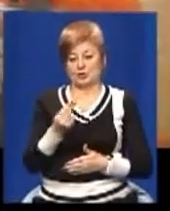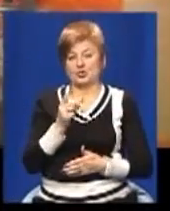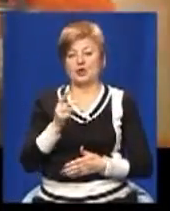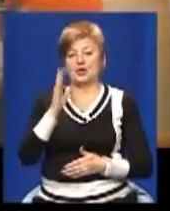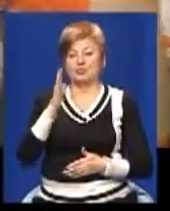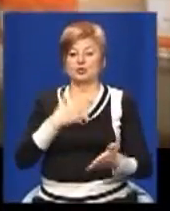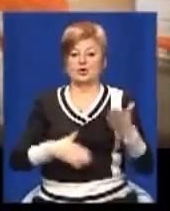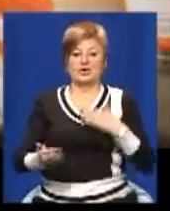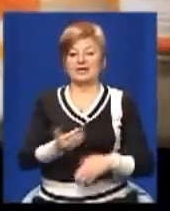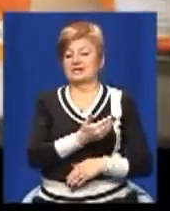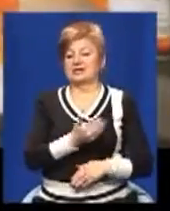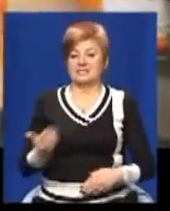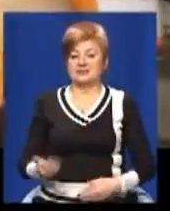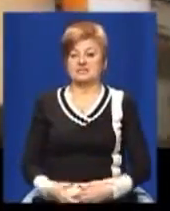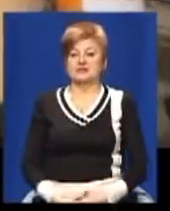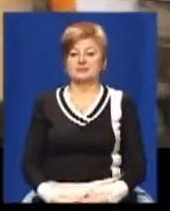будуть радувати ваше око.